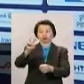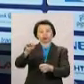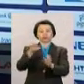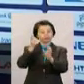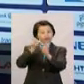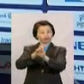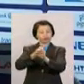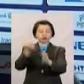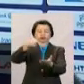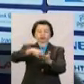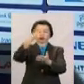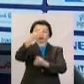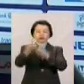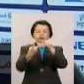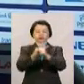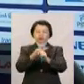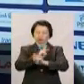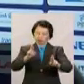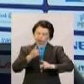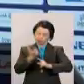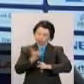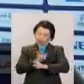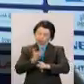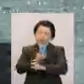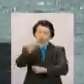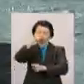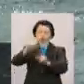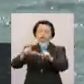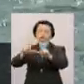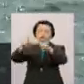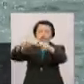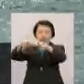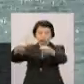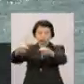lagi 2 tahun untuk prepare. So insyaAllah di Tokyo saya akan buat yang terbaik.